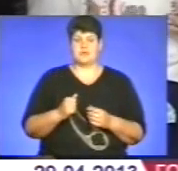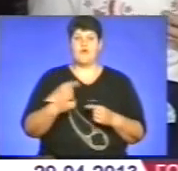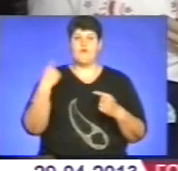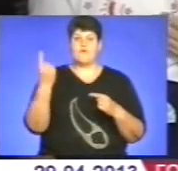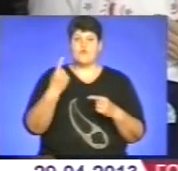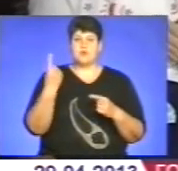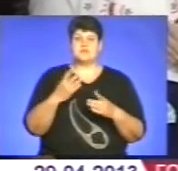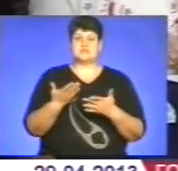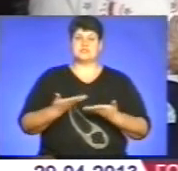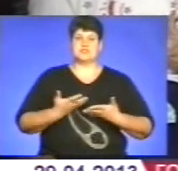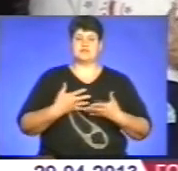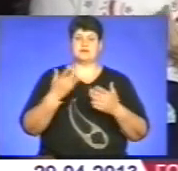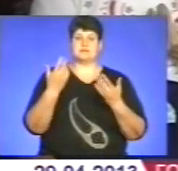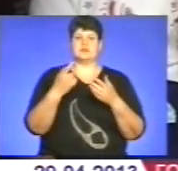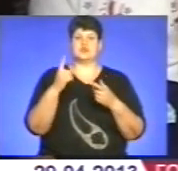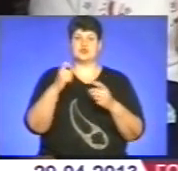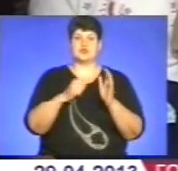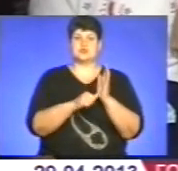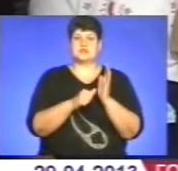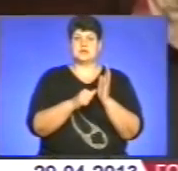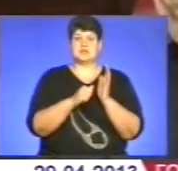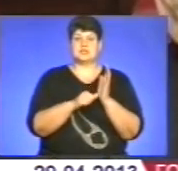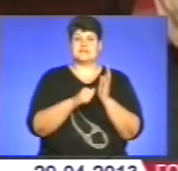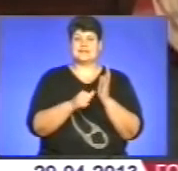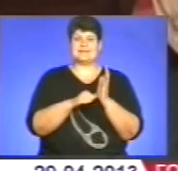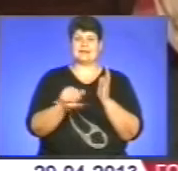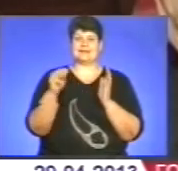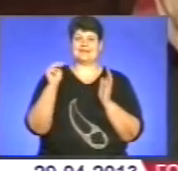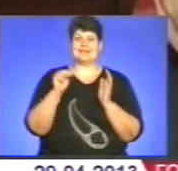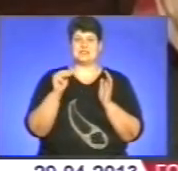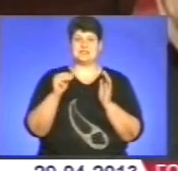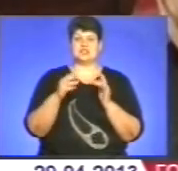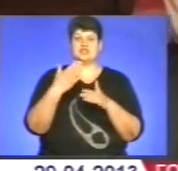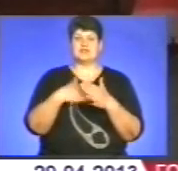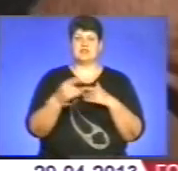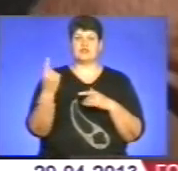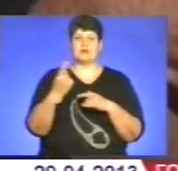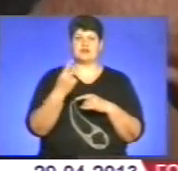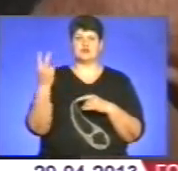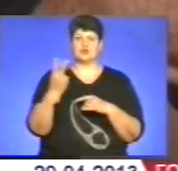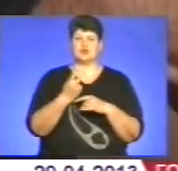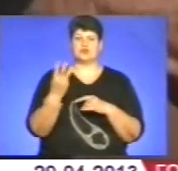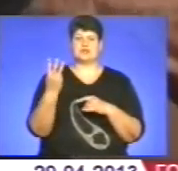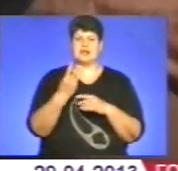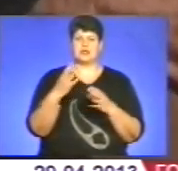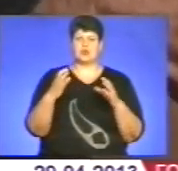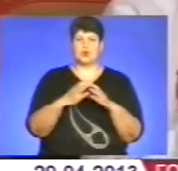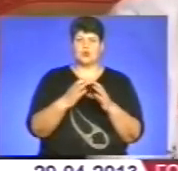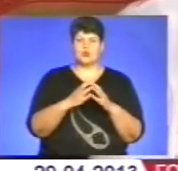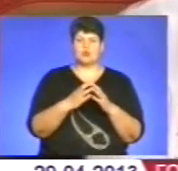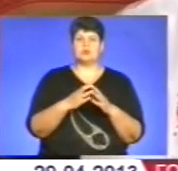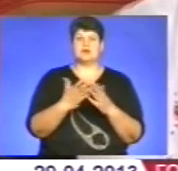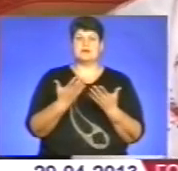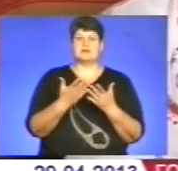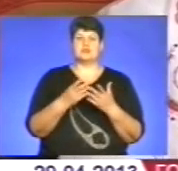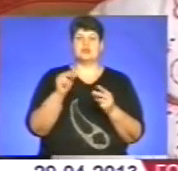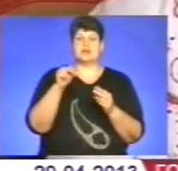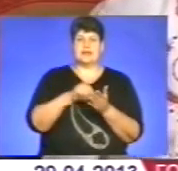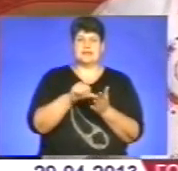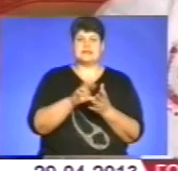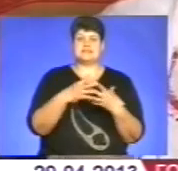проживає понад 60 тисяч учасників війни і бойових дій, інвалідів першої, другої і третьої груп, членів сімей загиблих,